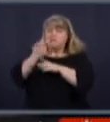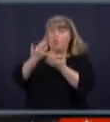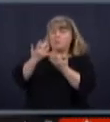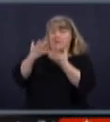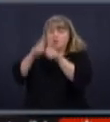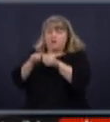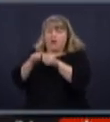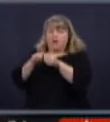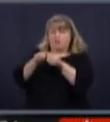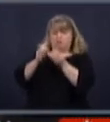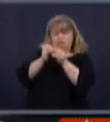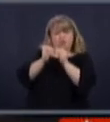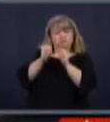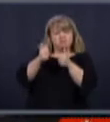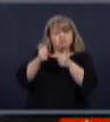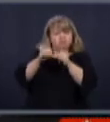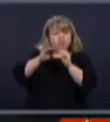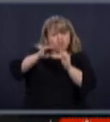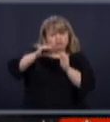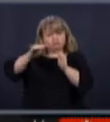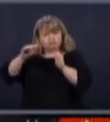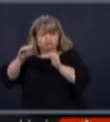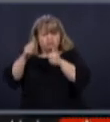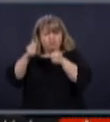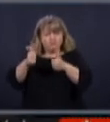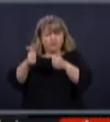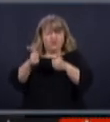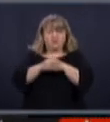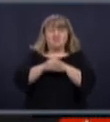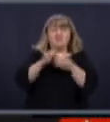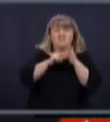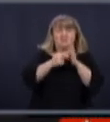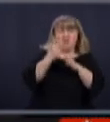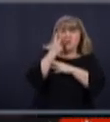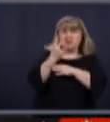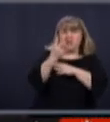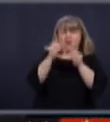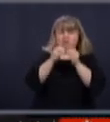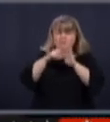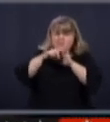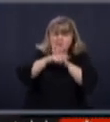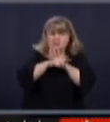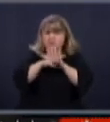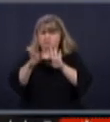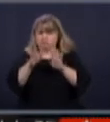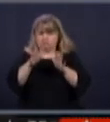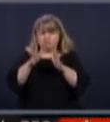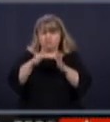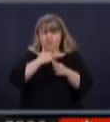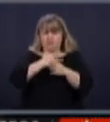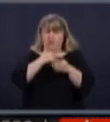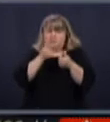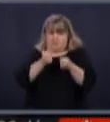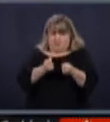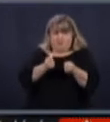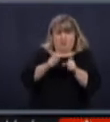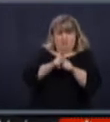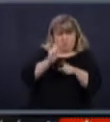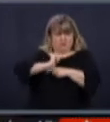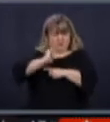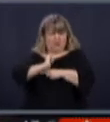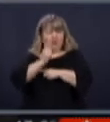la situation, la tendance est bonne, puis nous permet effectivement de prendre un certain pari. Puis pour gagner